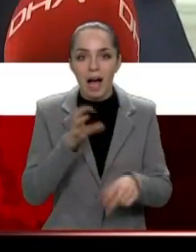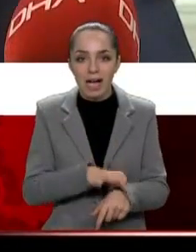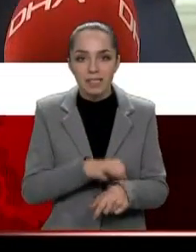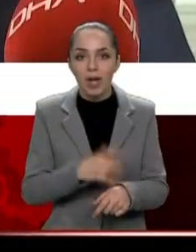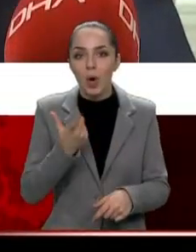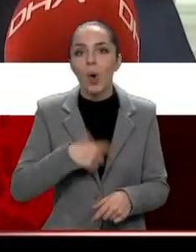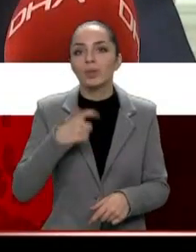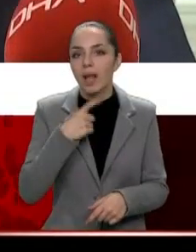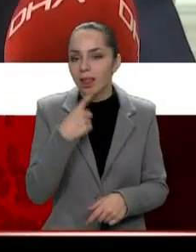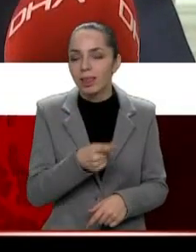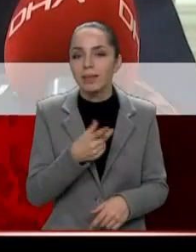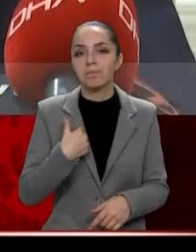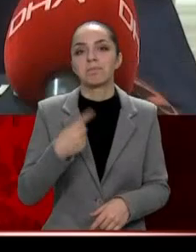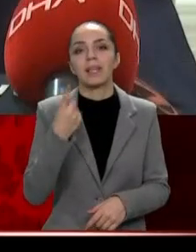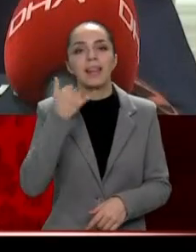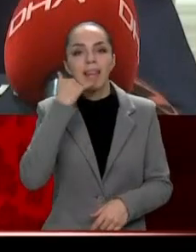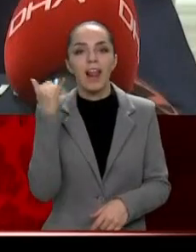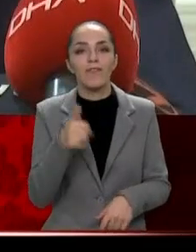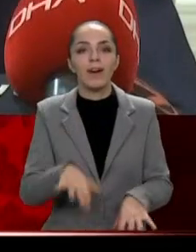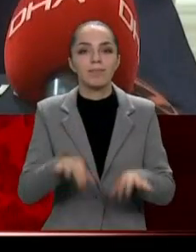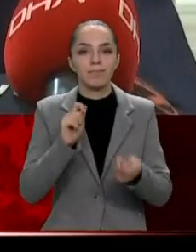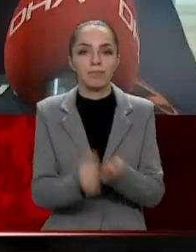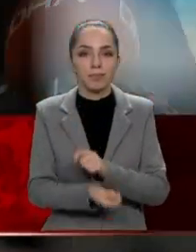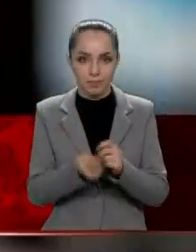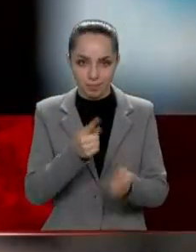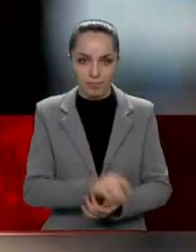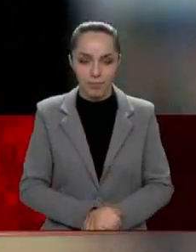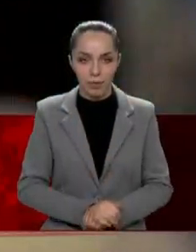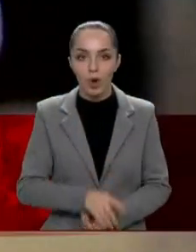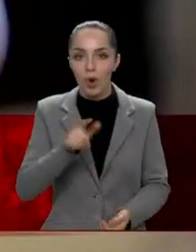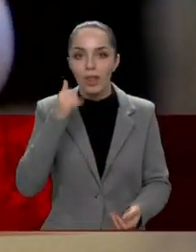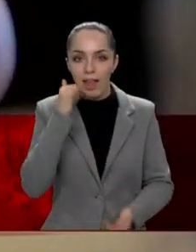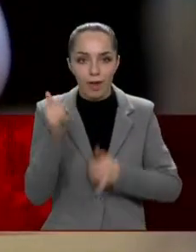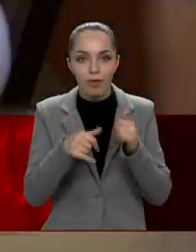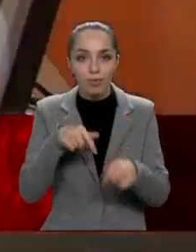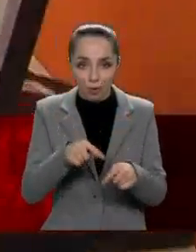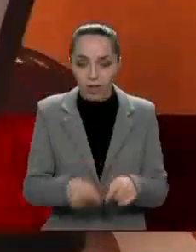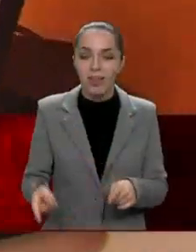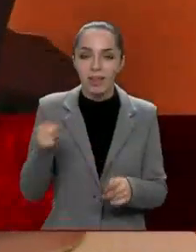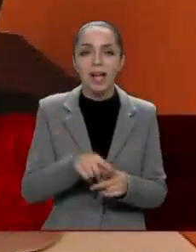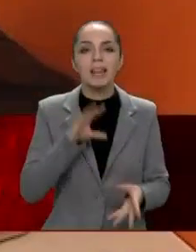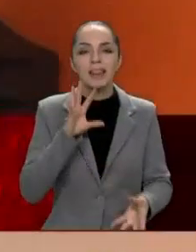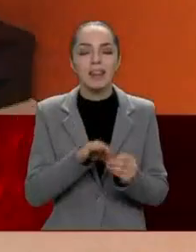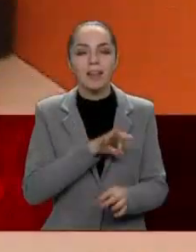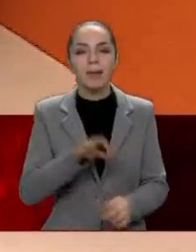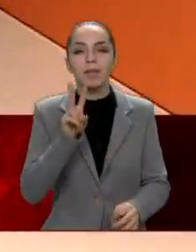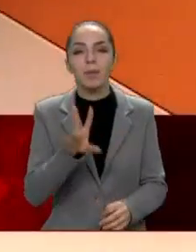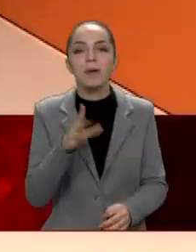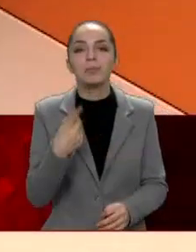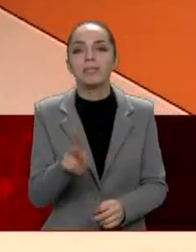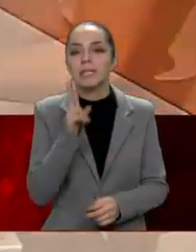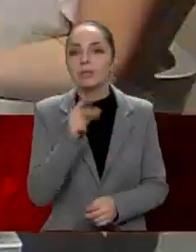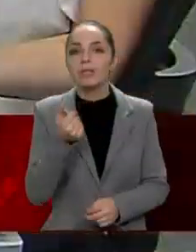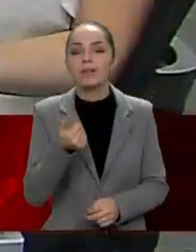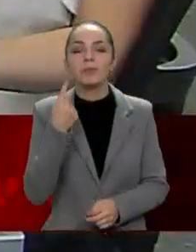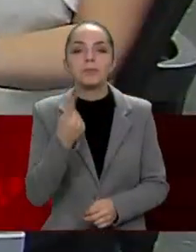enfeksiyonuna özel bir danışma hattına dönüştürüyoruz. O hatları bugüne dek tam 25.261 kişi